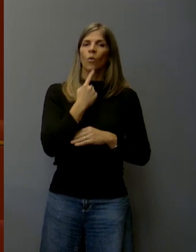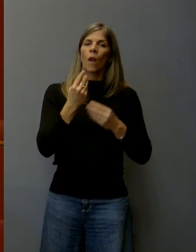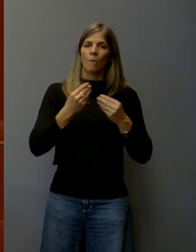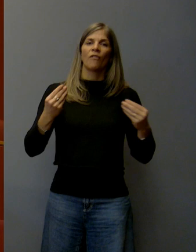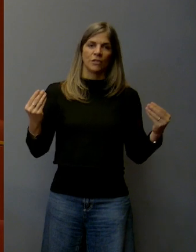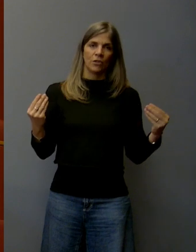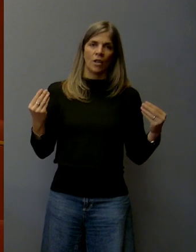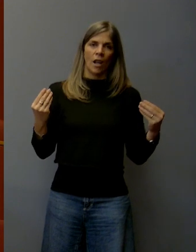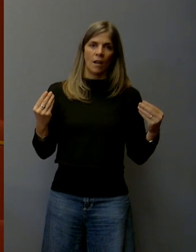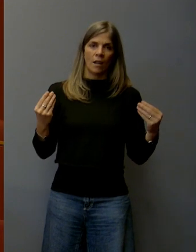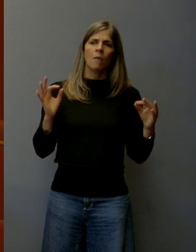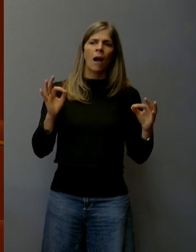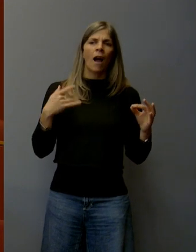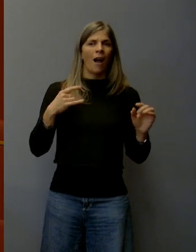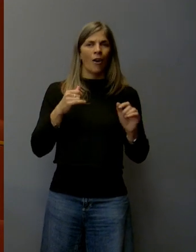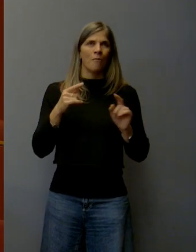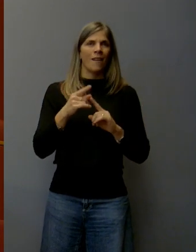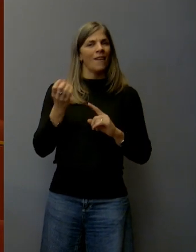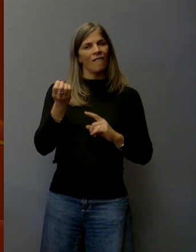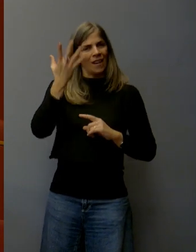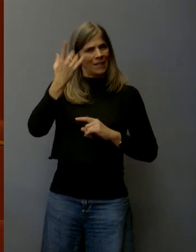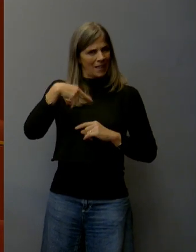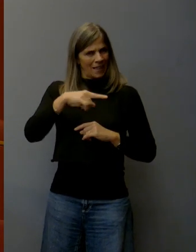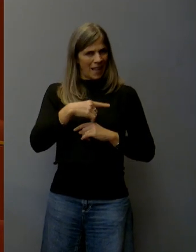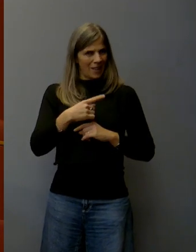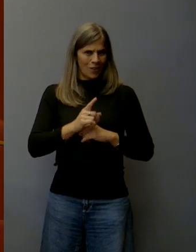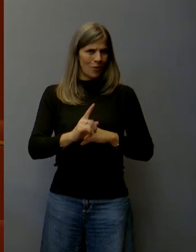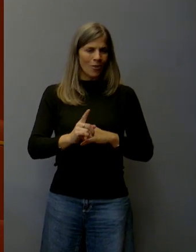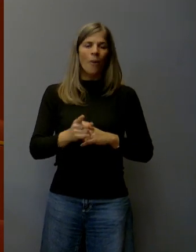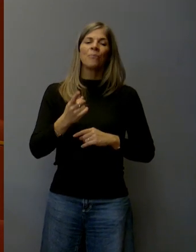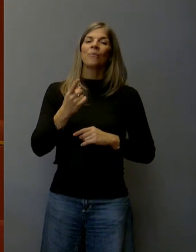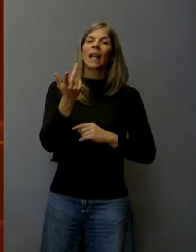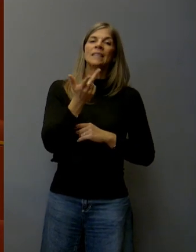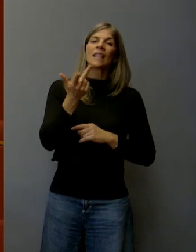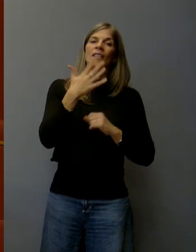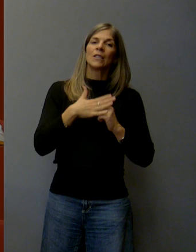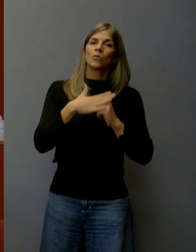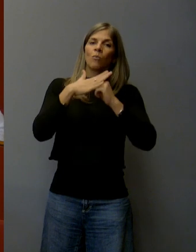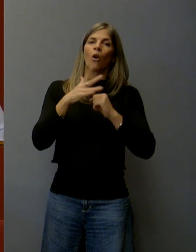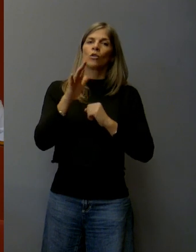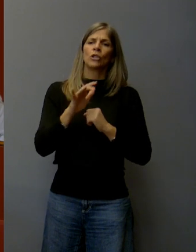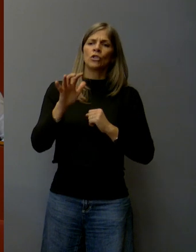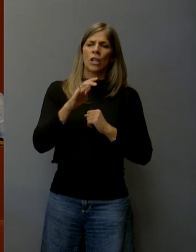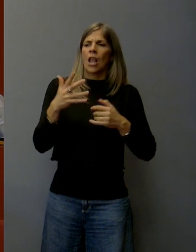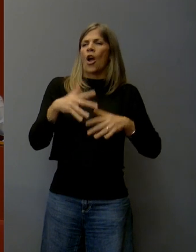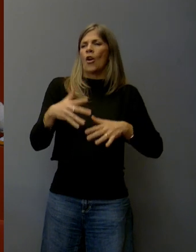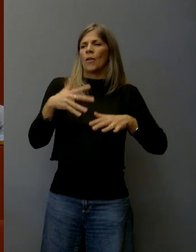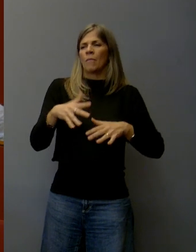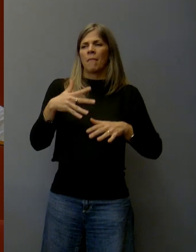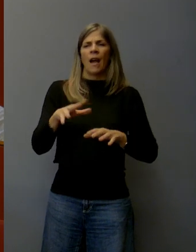non sono un'invenzione nostra e i servizi di supporto digitale Sono ormai adottati